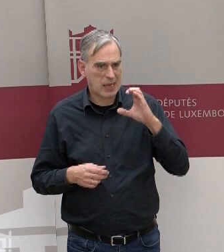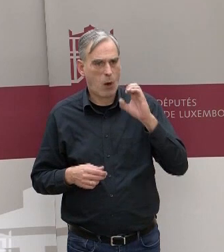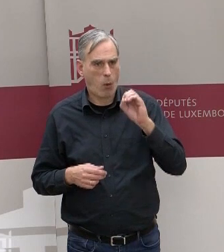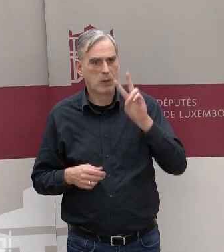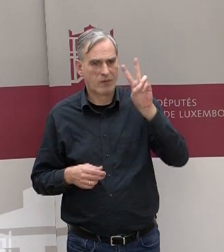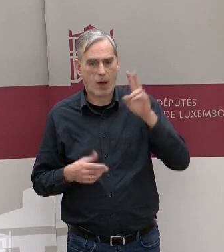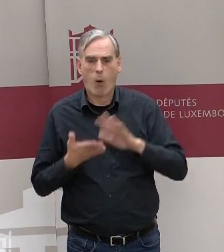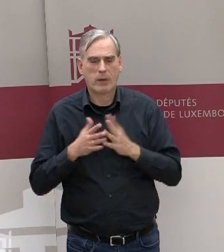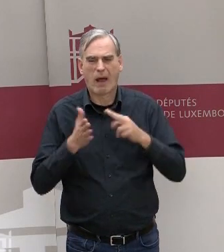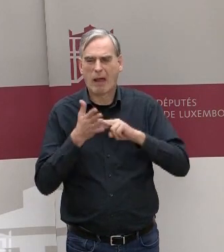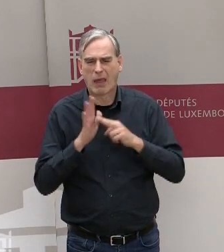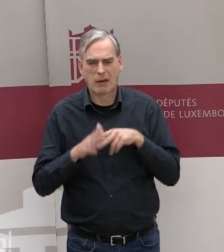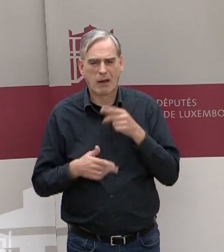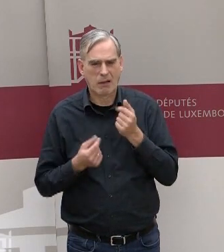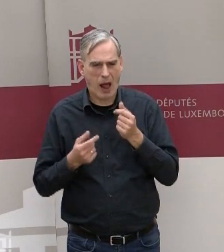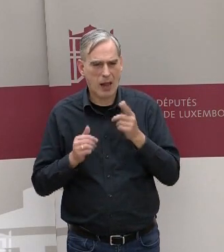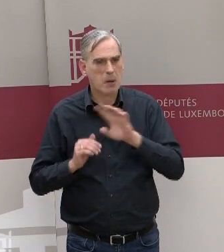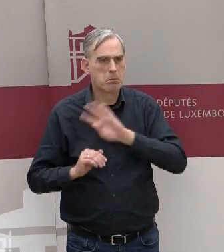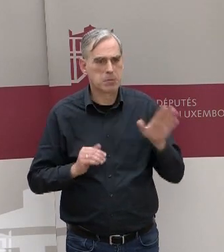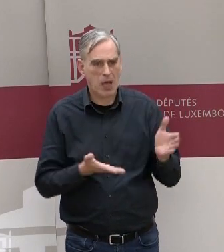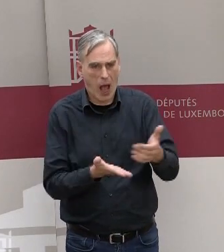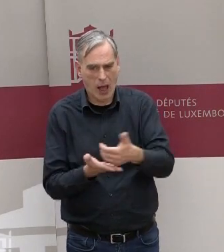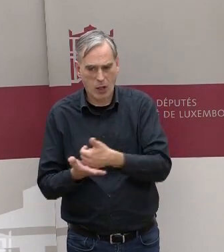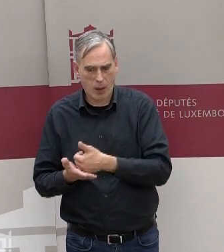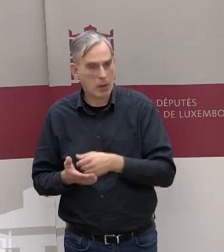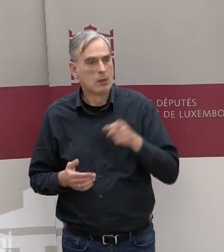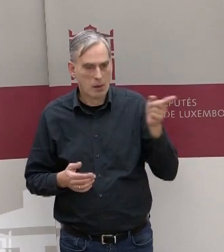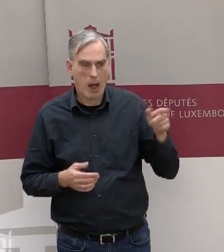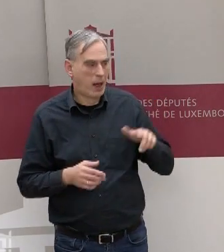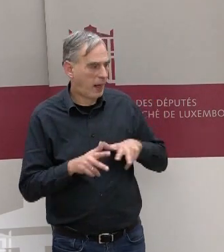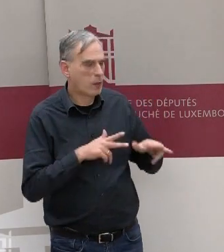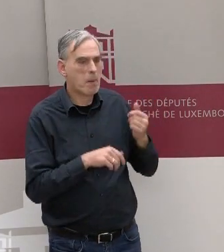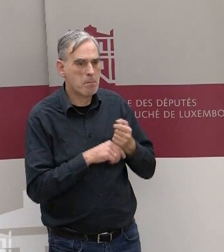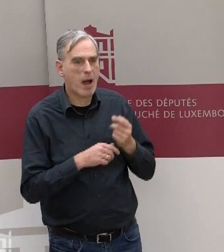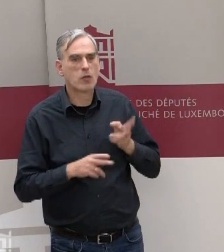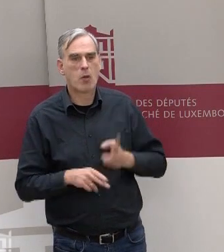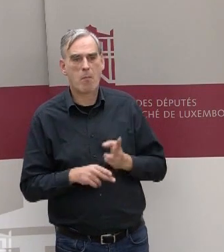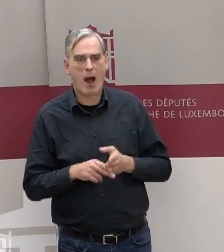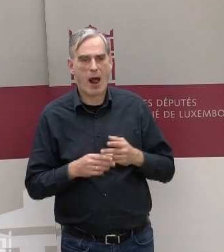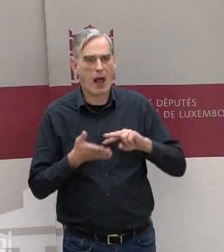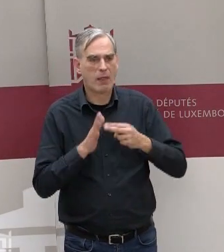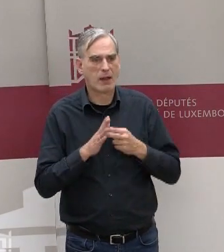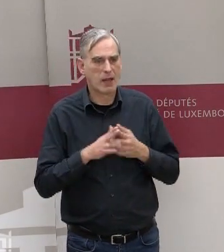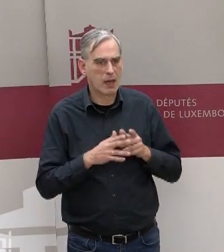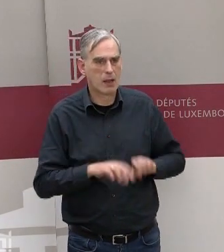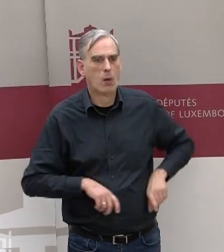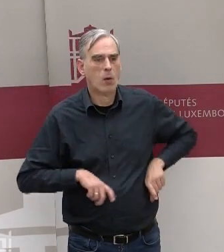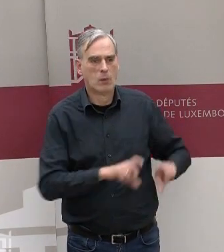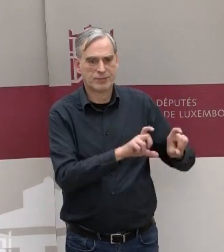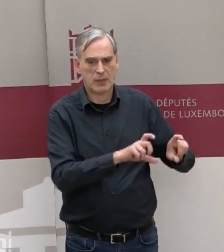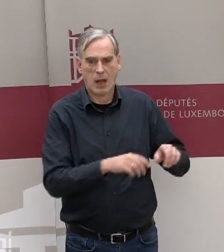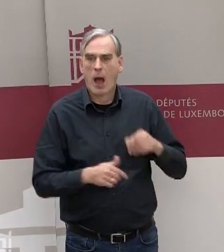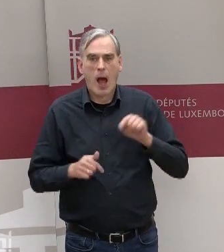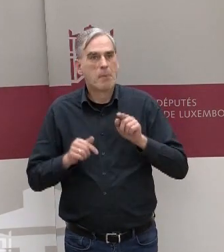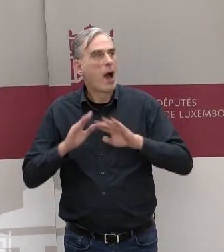Energie subventioniert. Die Regierung hat auch selber den Moment verpasst, jetzt staatliche Gebäude mit klimafreundlich zu machen. Am Budget